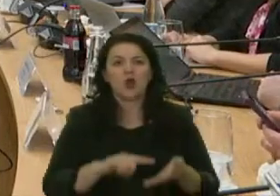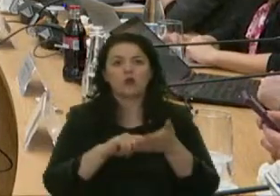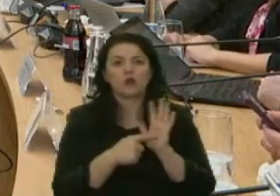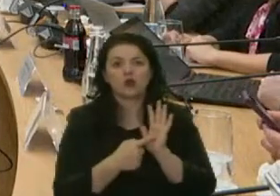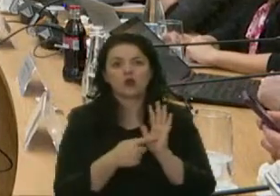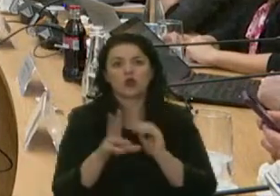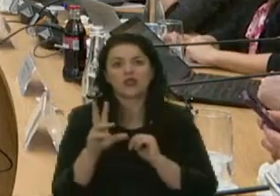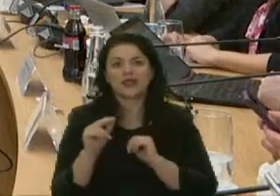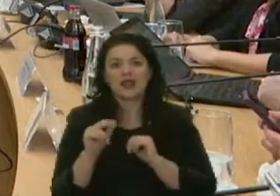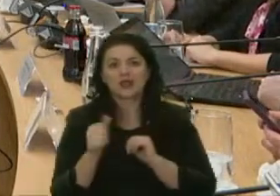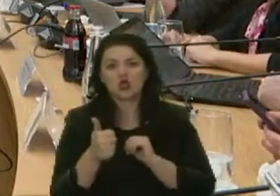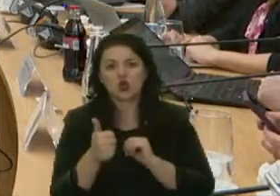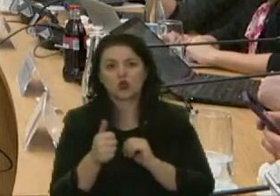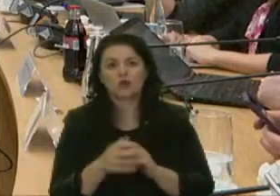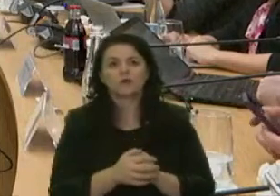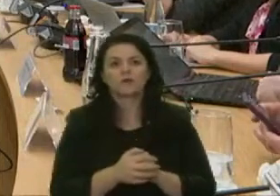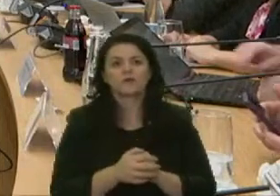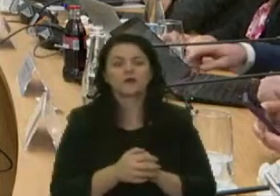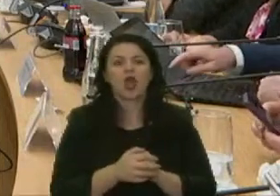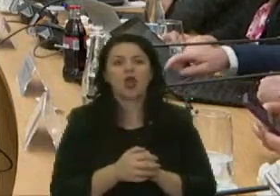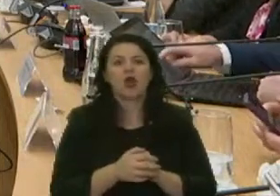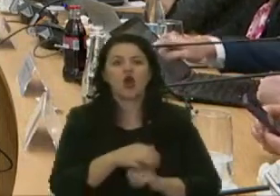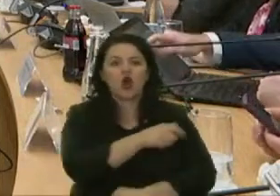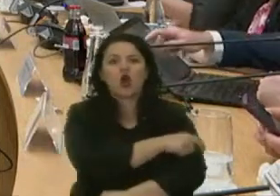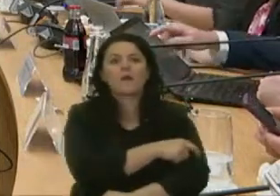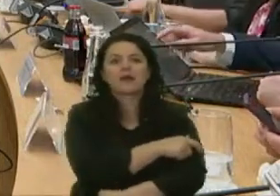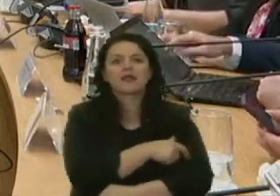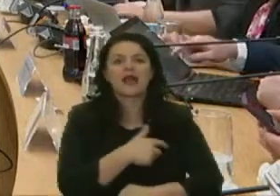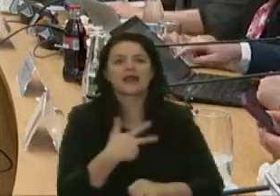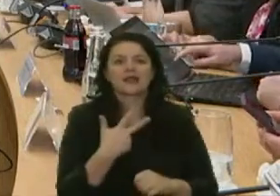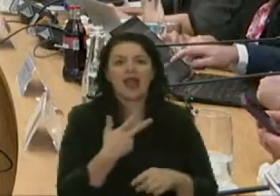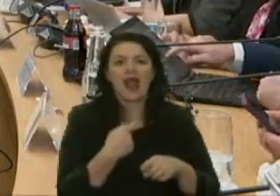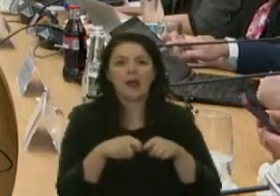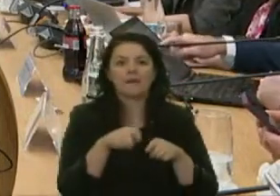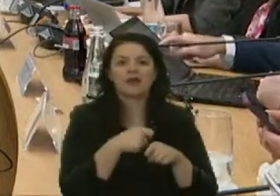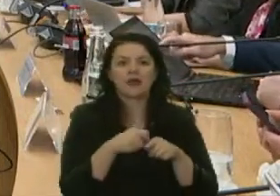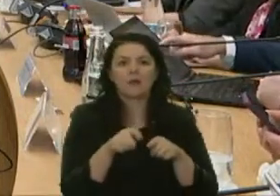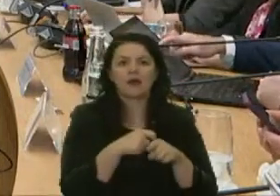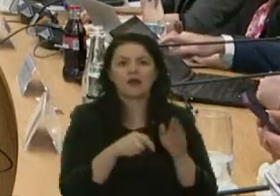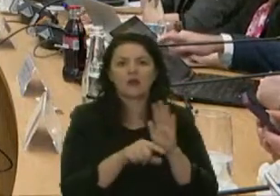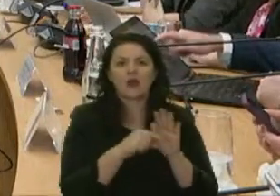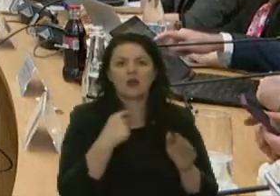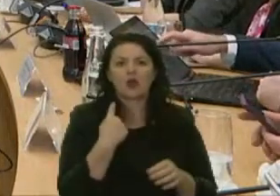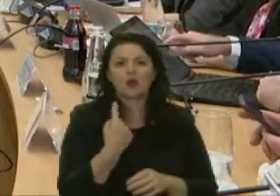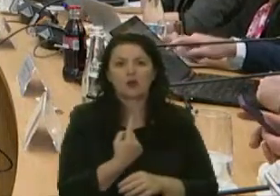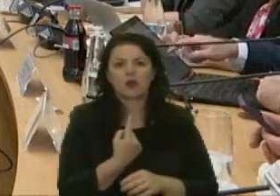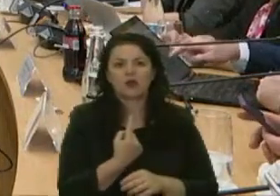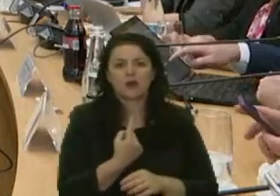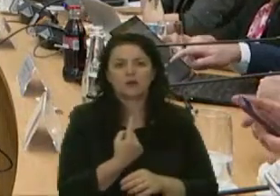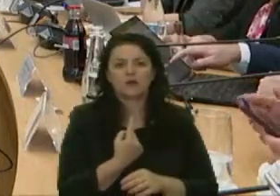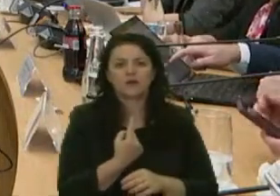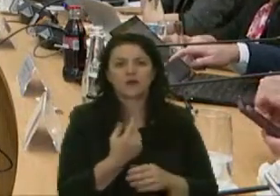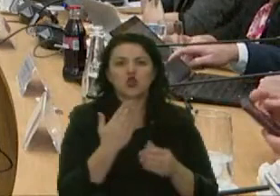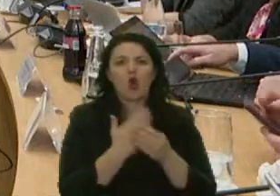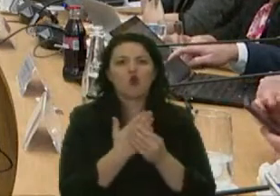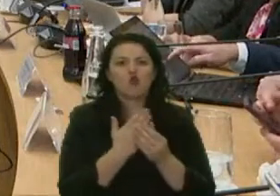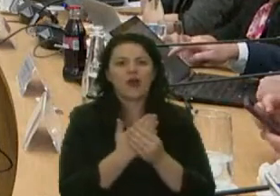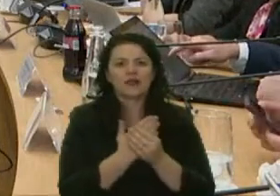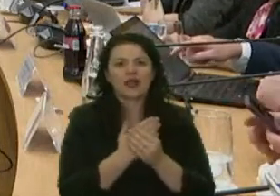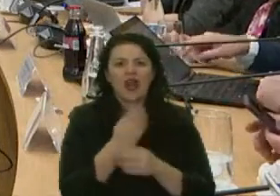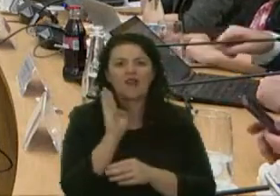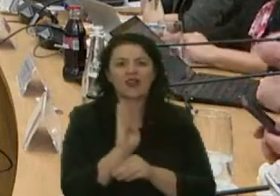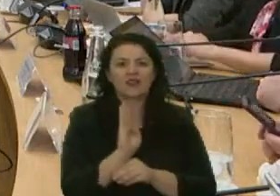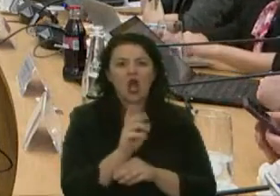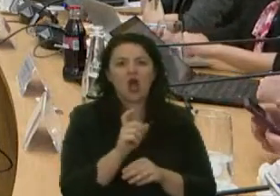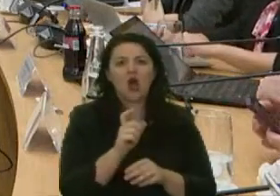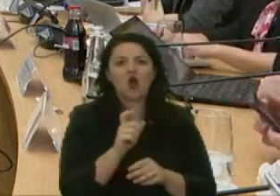31 Comisia 3 Comisia tre aviz favorabil cu un amendament la articolul 1 la faza dtac documentația va fi supusă avizării în